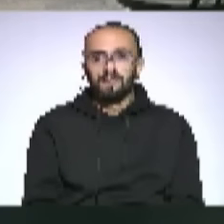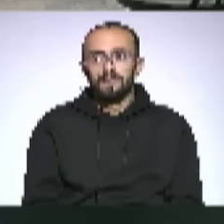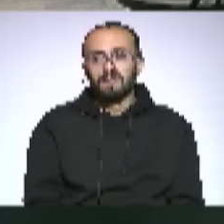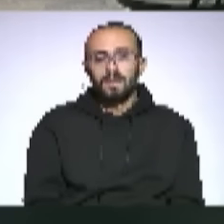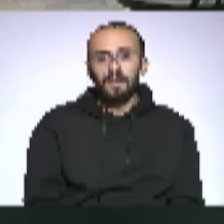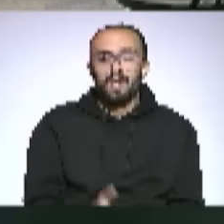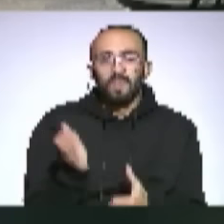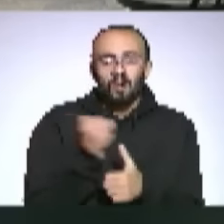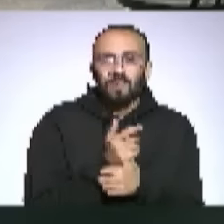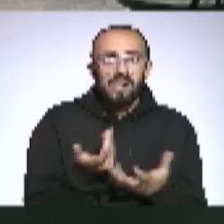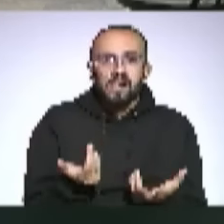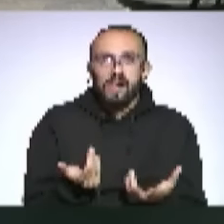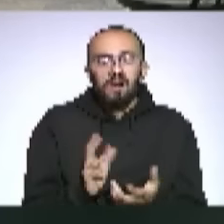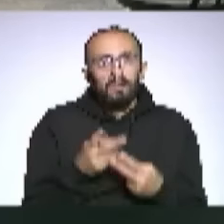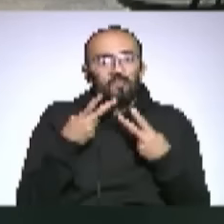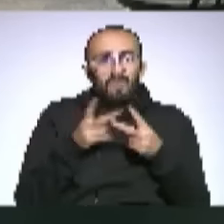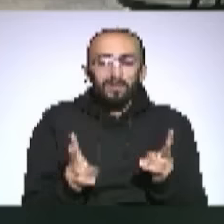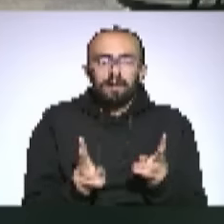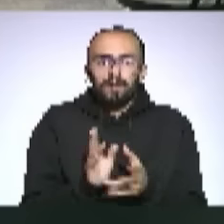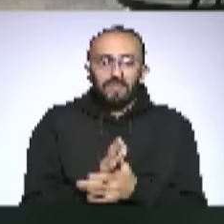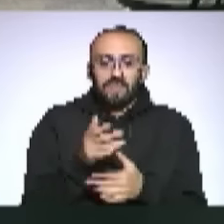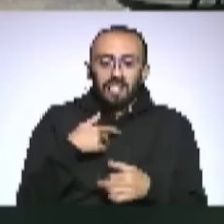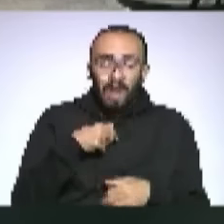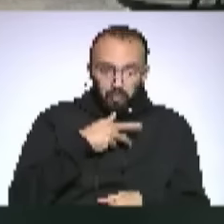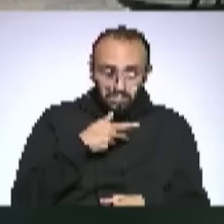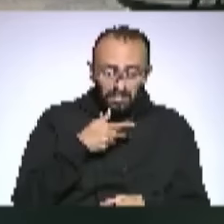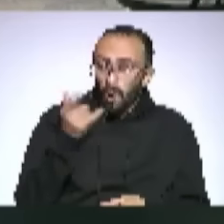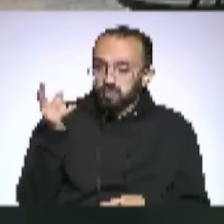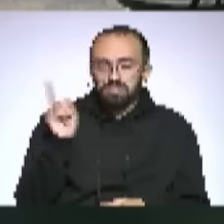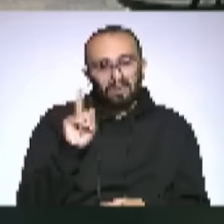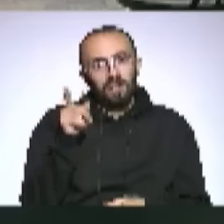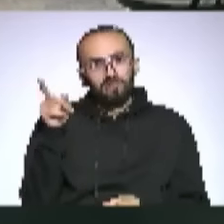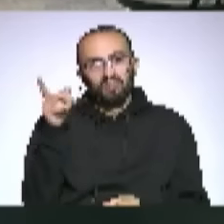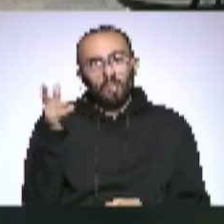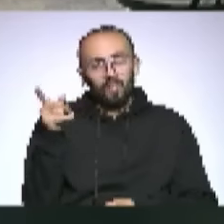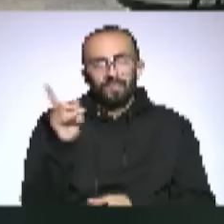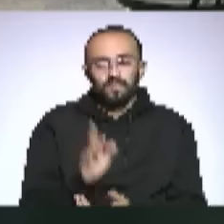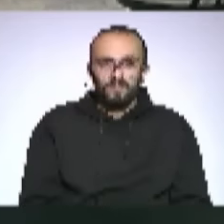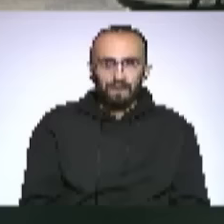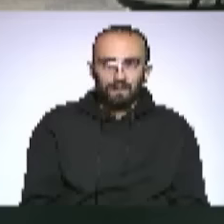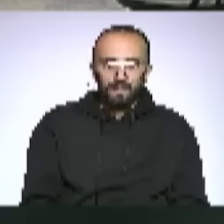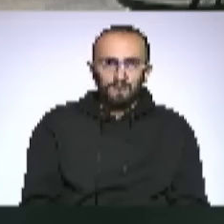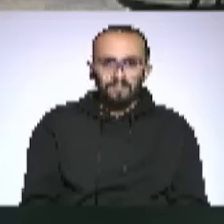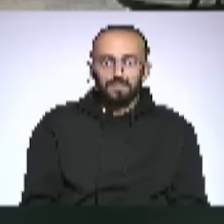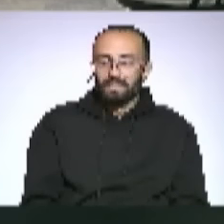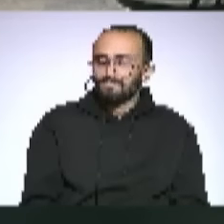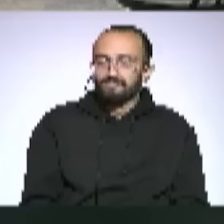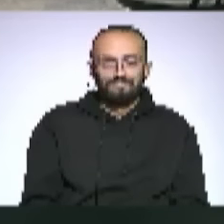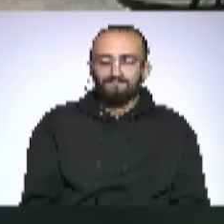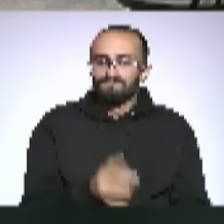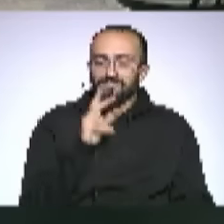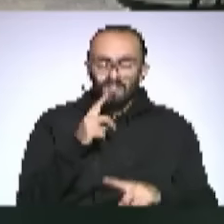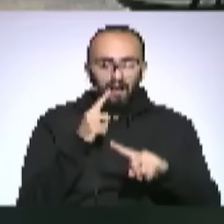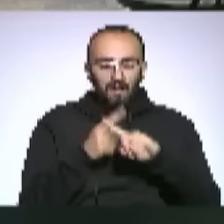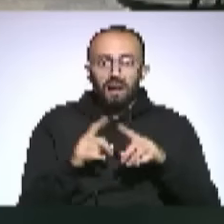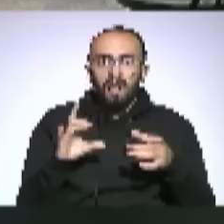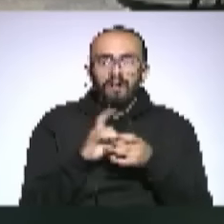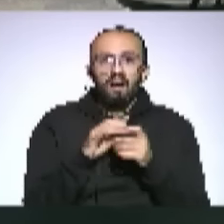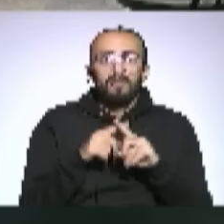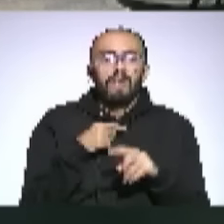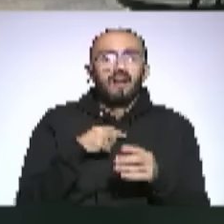حاجه و واخوه عايز ياكل حاجه تانيه لا نعمل اللي اخويا عايزها لا دي ظاهره خاطئ بقى عشان خاطر اعيد انا